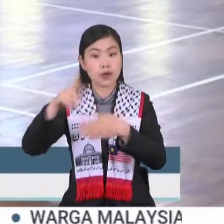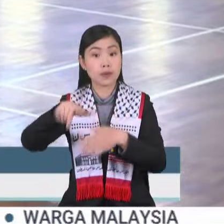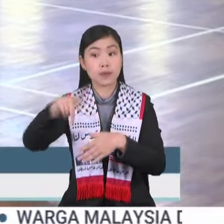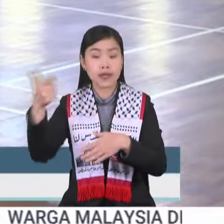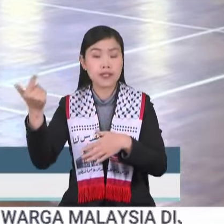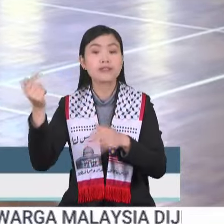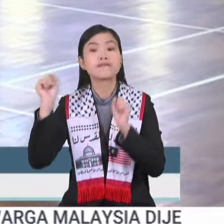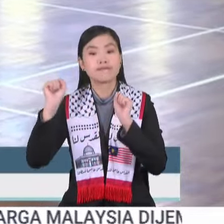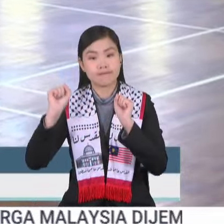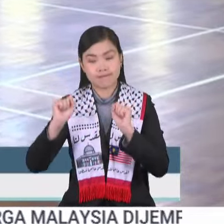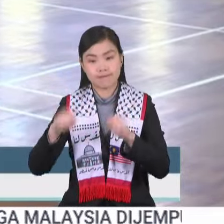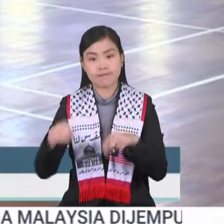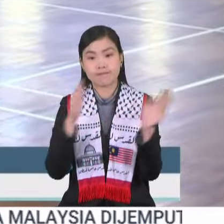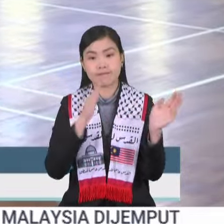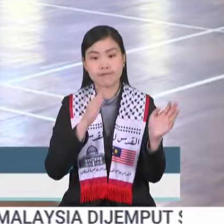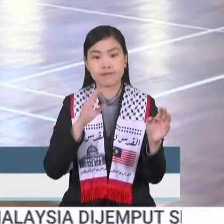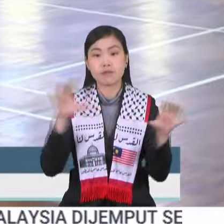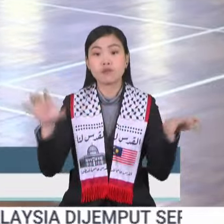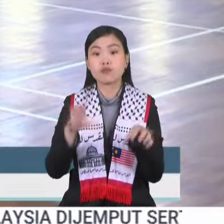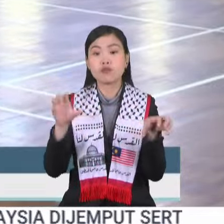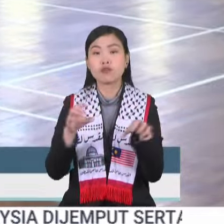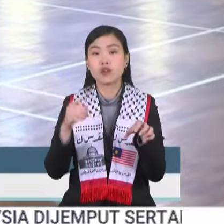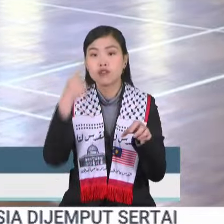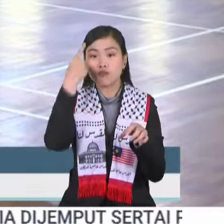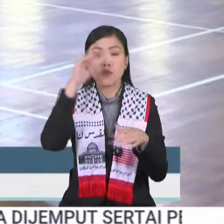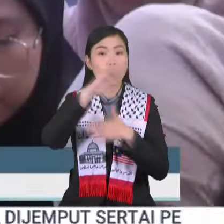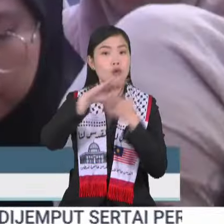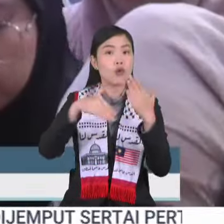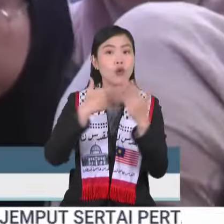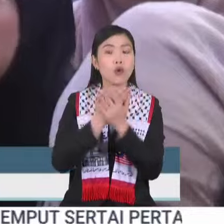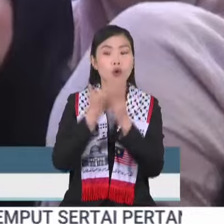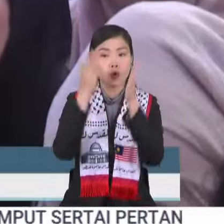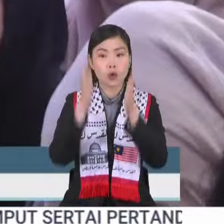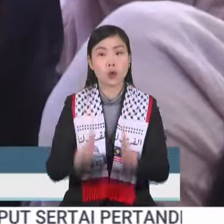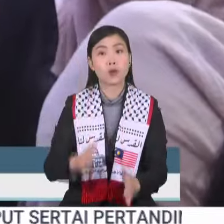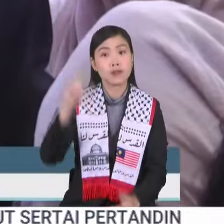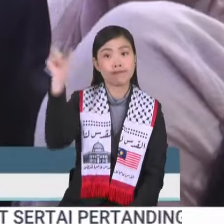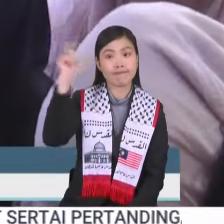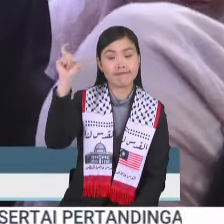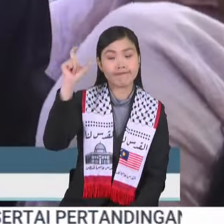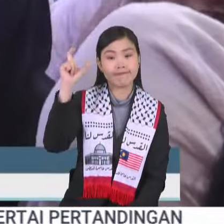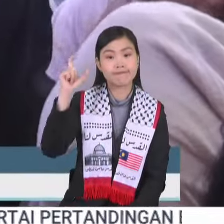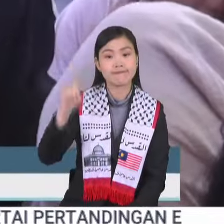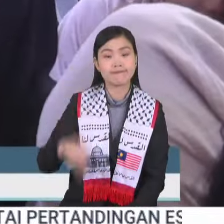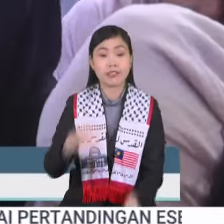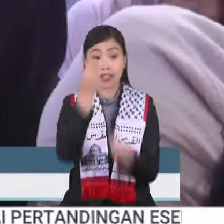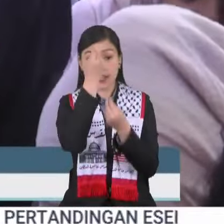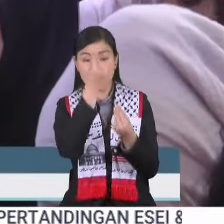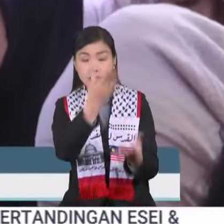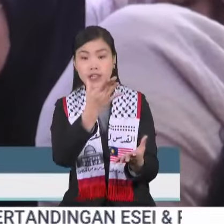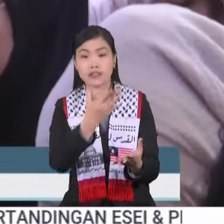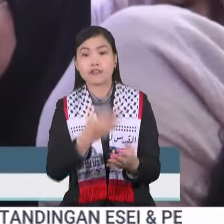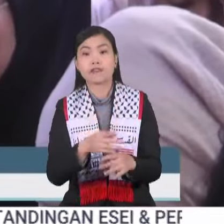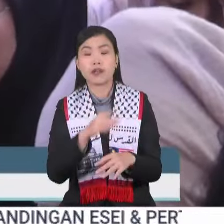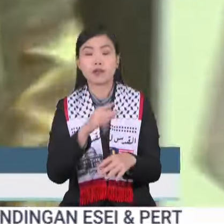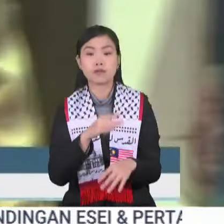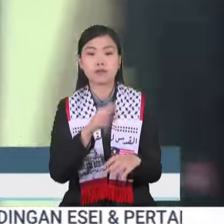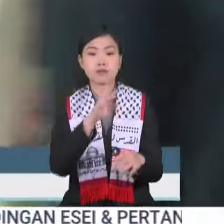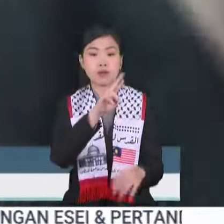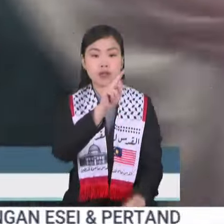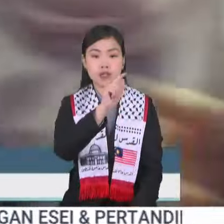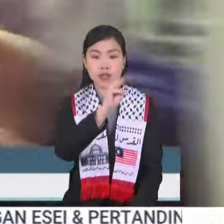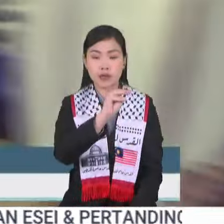dapat dilaksanakan buat seluruh umat Islam mereka ditemui pemberita RTM selepas Majlis penyampaian